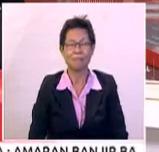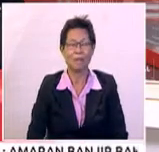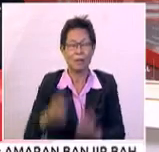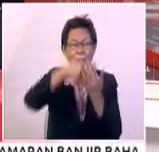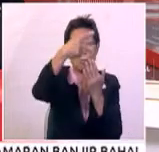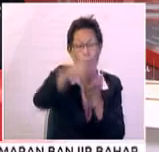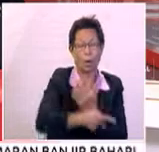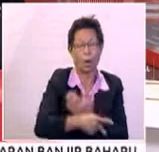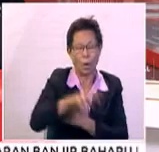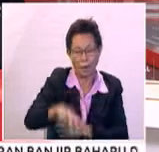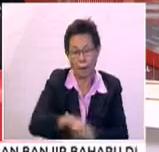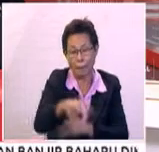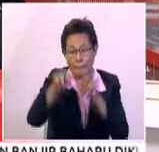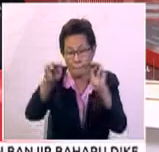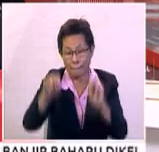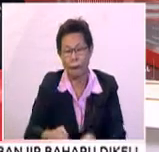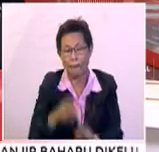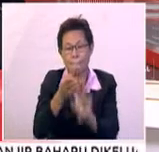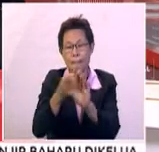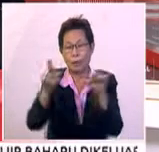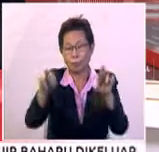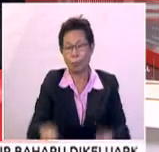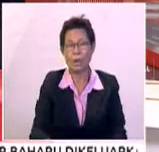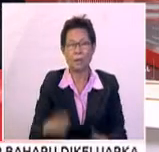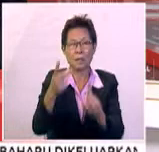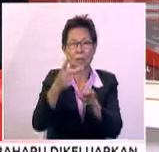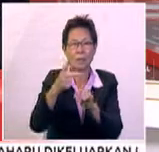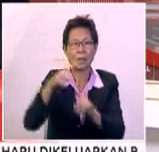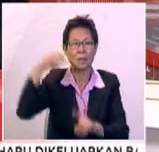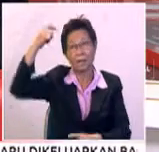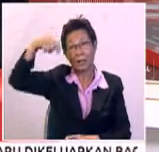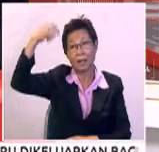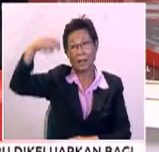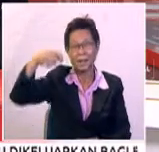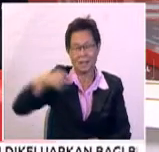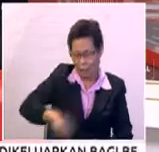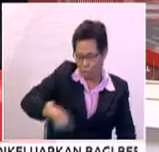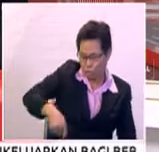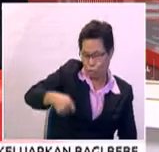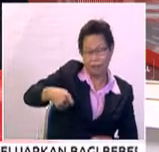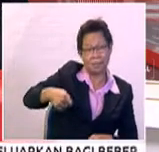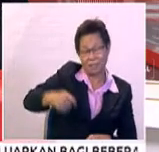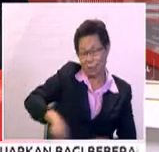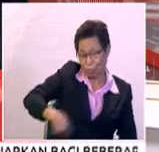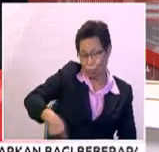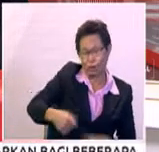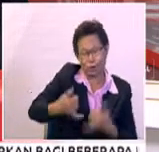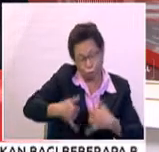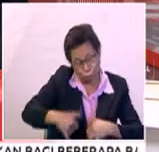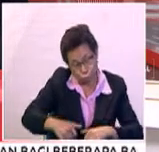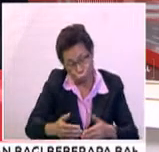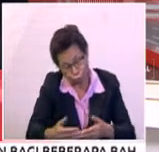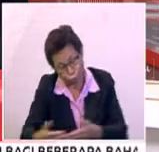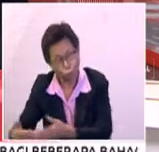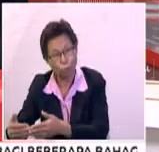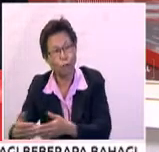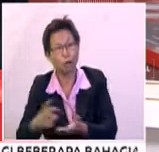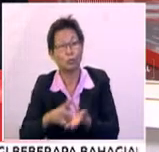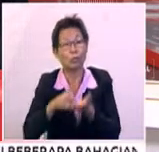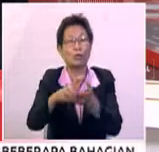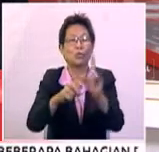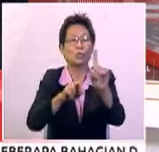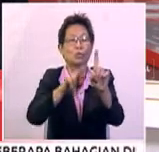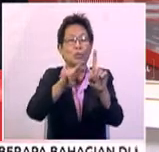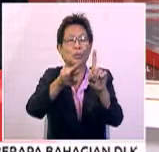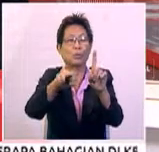Program Kembara Kemanusiaan Bank Rakyat ke Kemboja diteruskan kali ini dengan membawa sumbangan 1,700